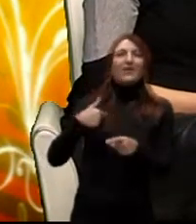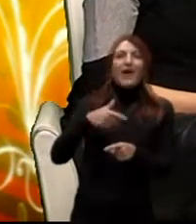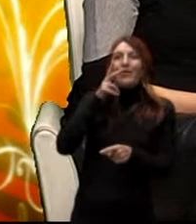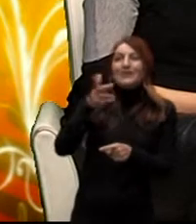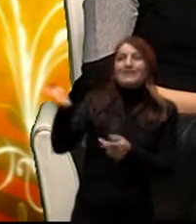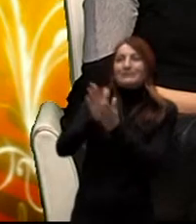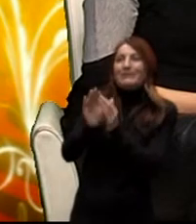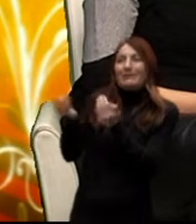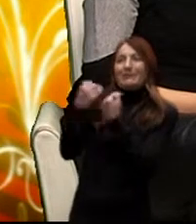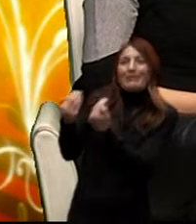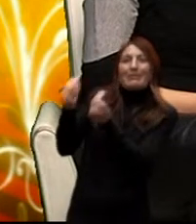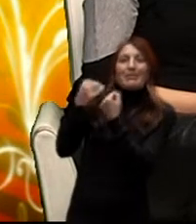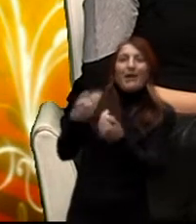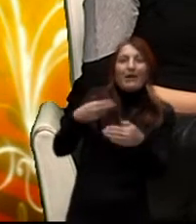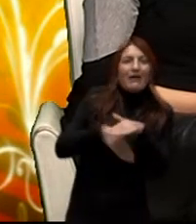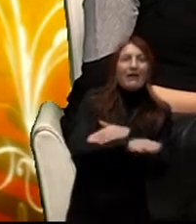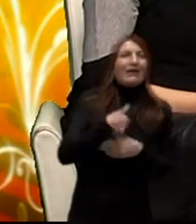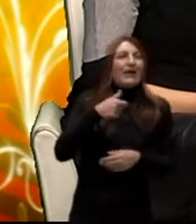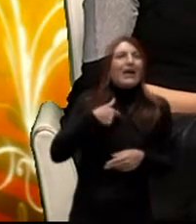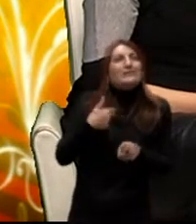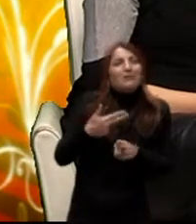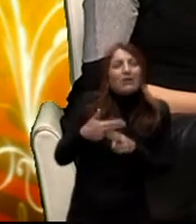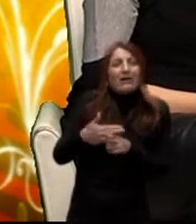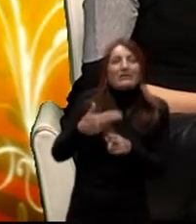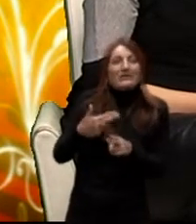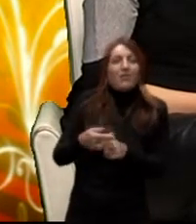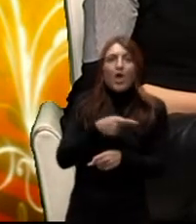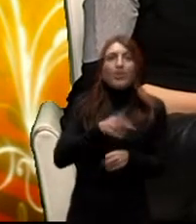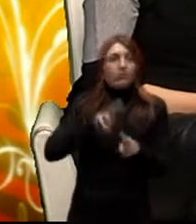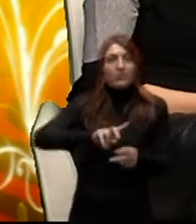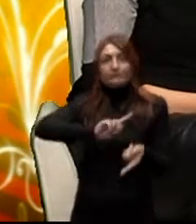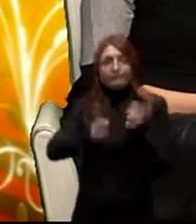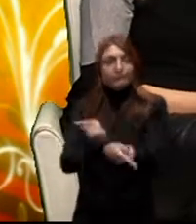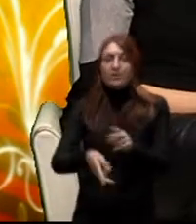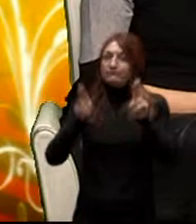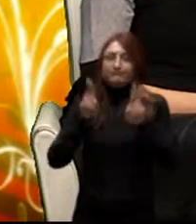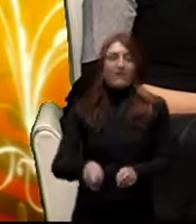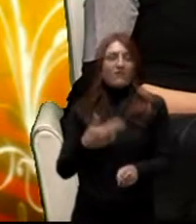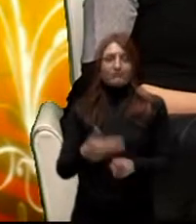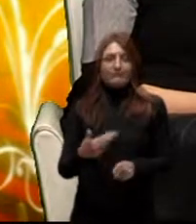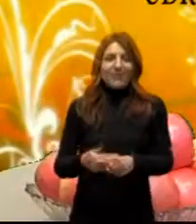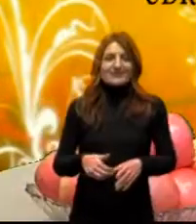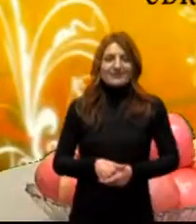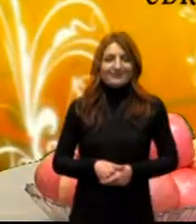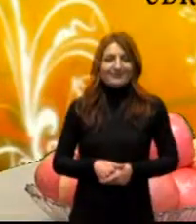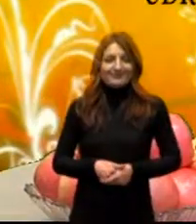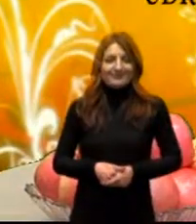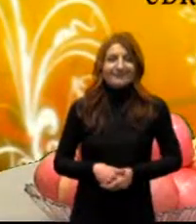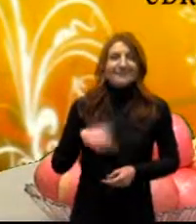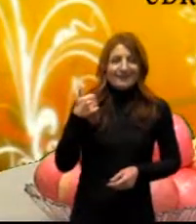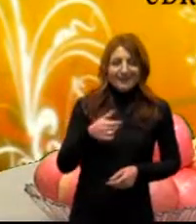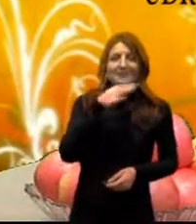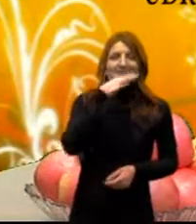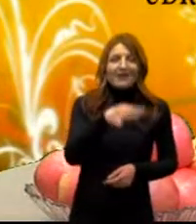tuđu ljubav sa nekakvom bježanjem u bolest. Ali jel se to pretvori u stvarnu, u realnu bolest? Ali imam jedno pitanje. Koje? Sad vam svi